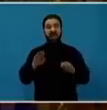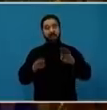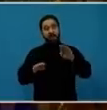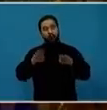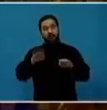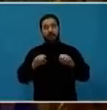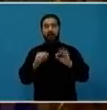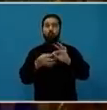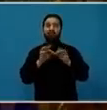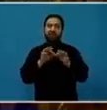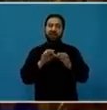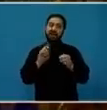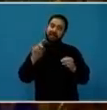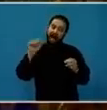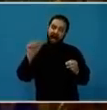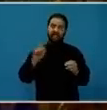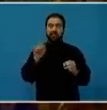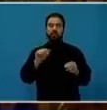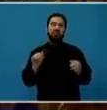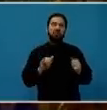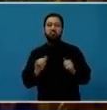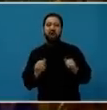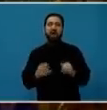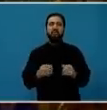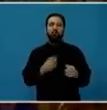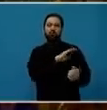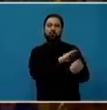ne măsurăm cuvintele pentru că ele sunt foarte importante. Să nu ne jucăm cu puterea lor.